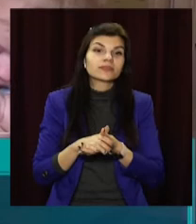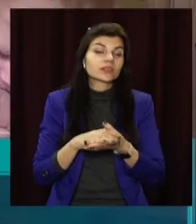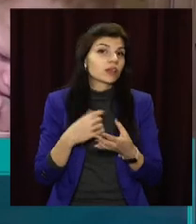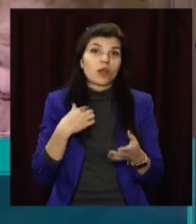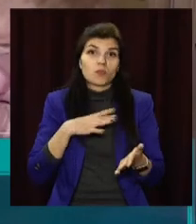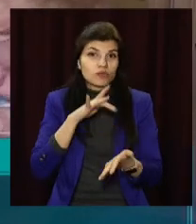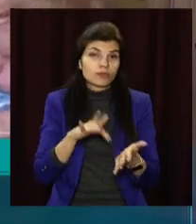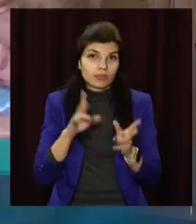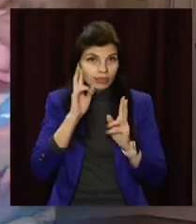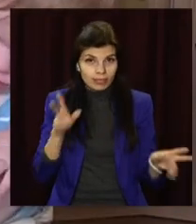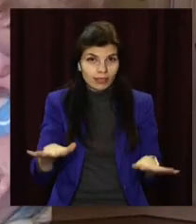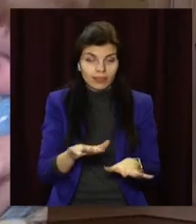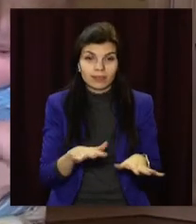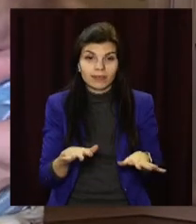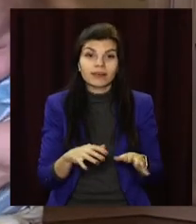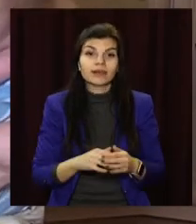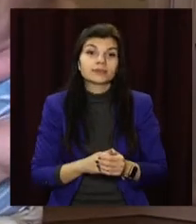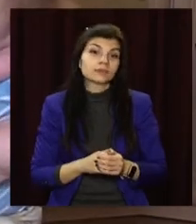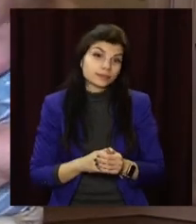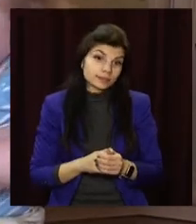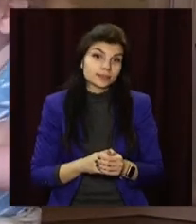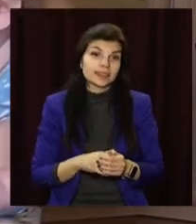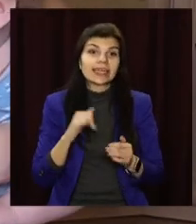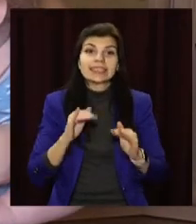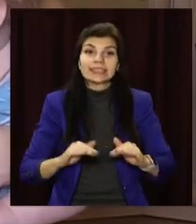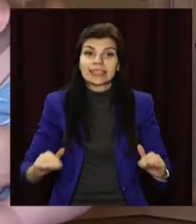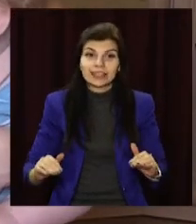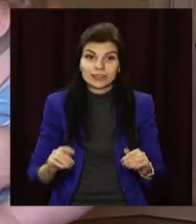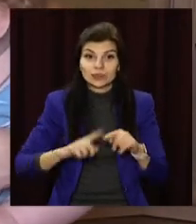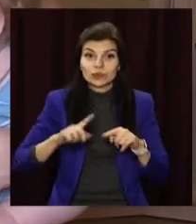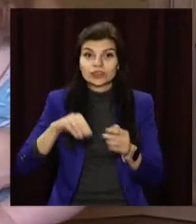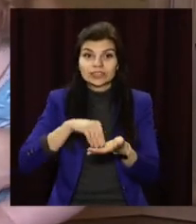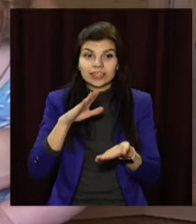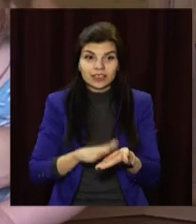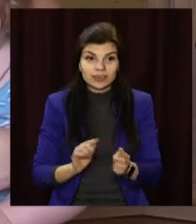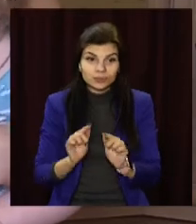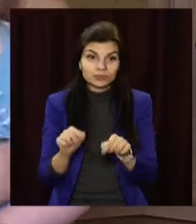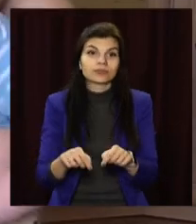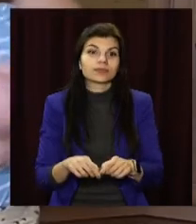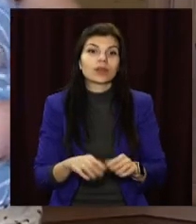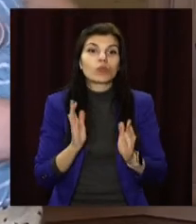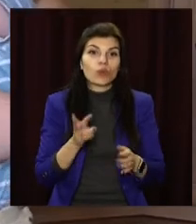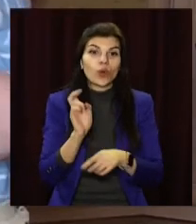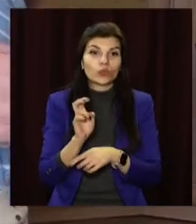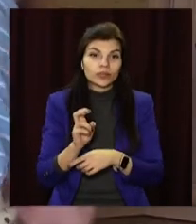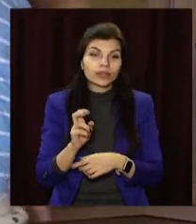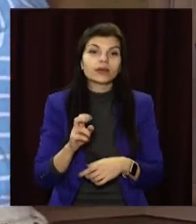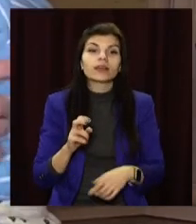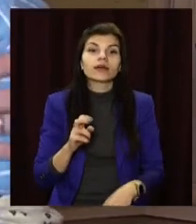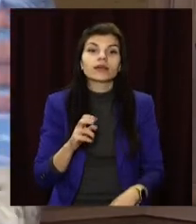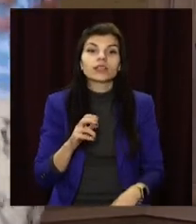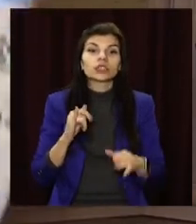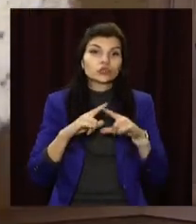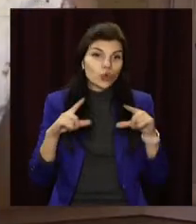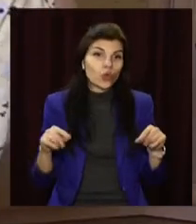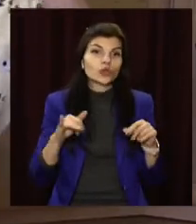знала. Так вже і в садочок скоро запишемося. Будемо ходити рядом і садочок, і